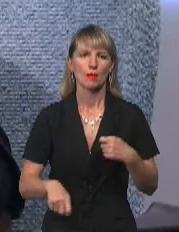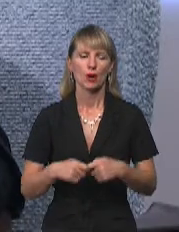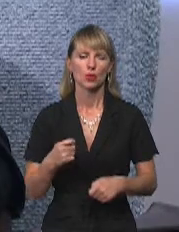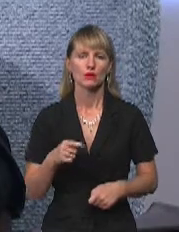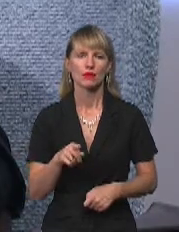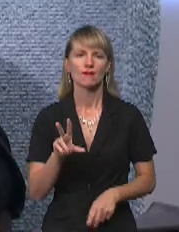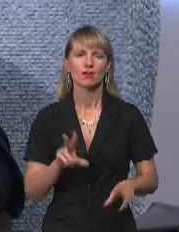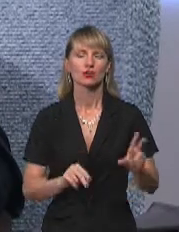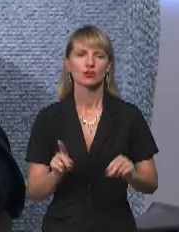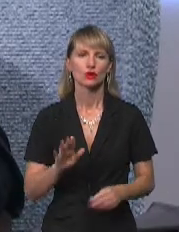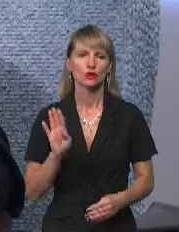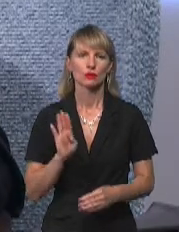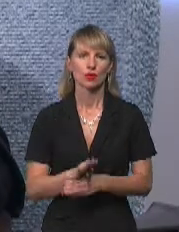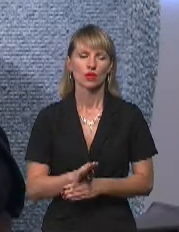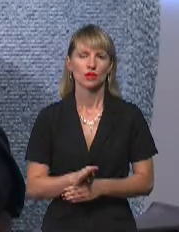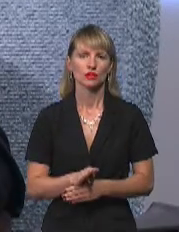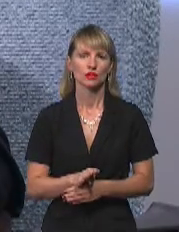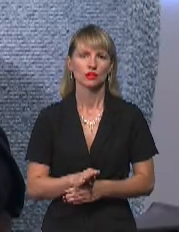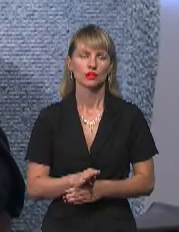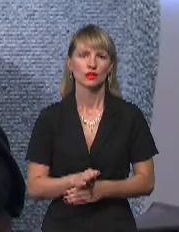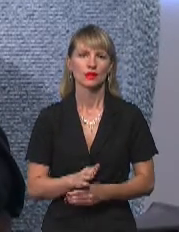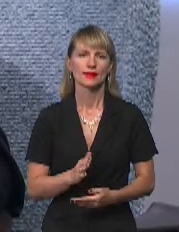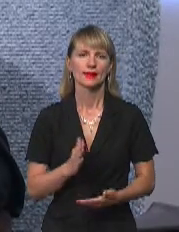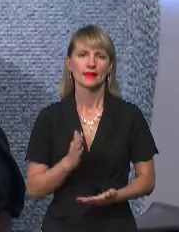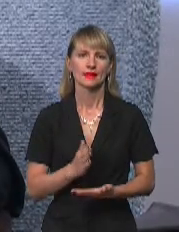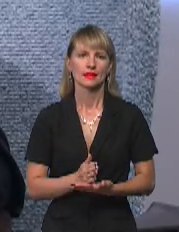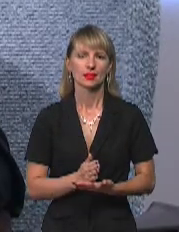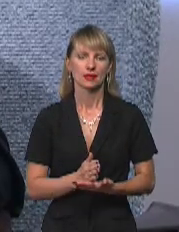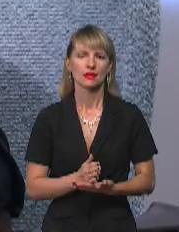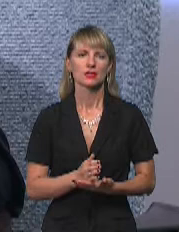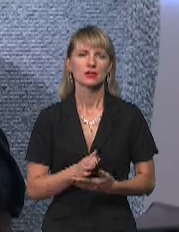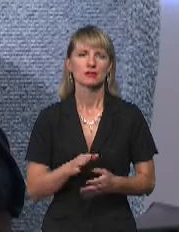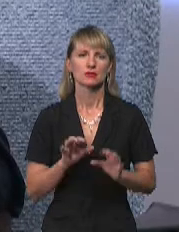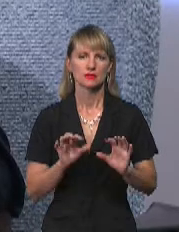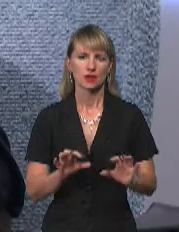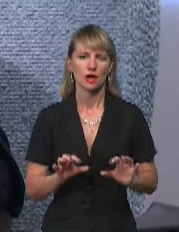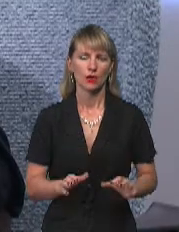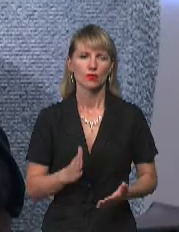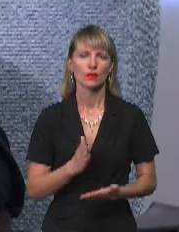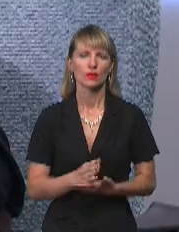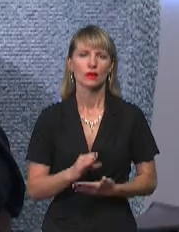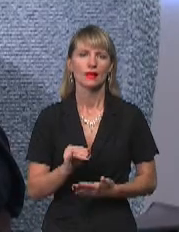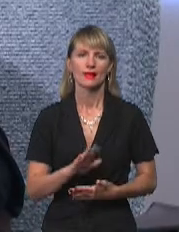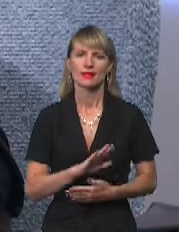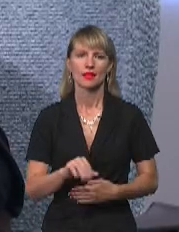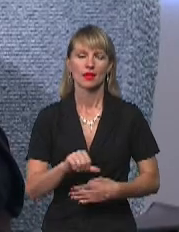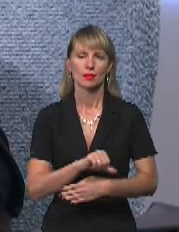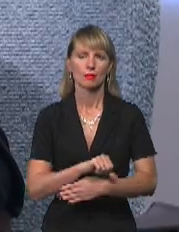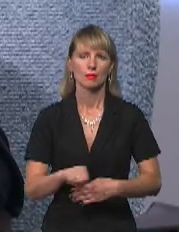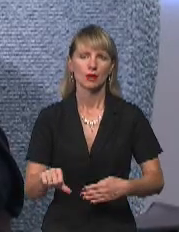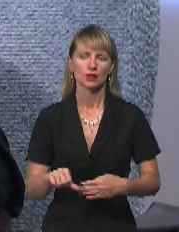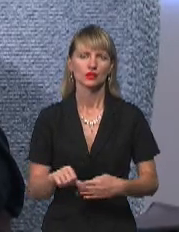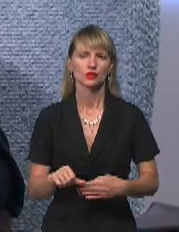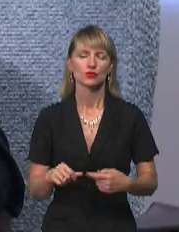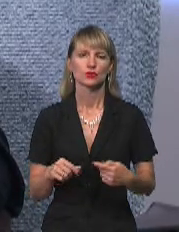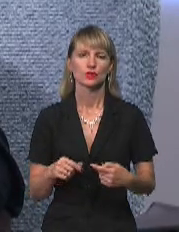ви вважаєте, що розпорядження міністра внутрішніх справ є цілком законним і не перетинає меж Конституції та інших